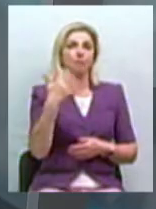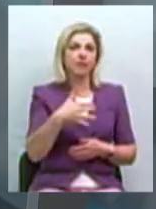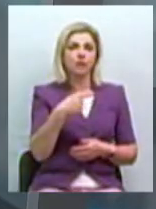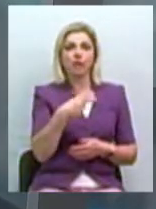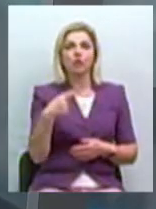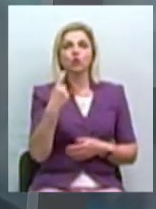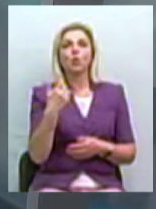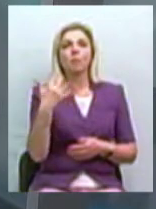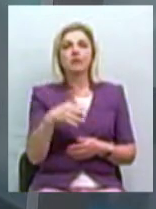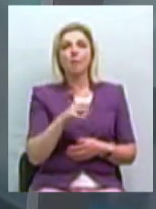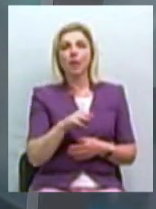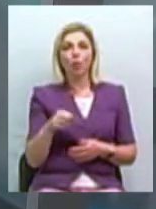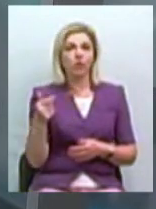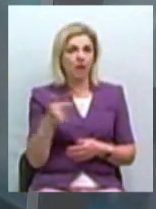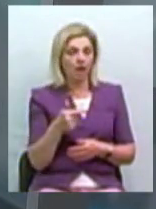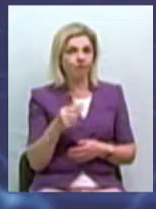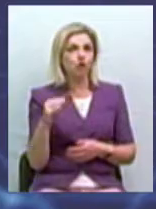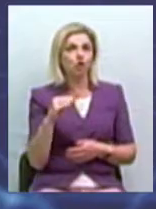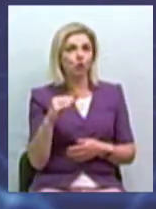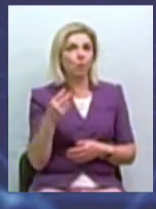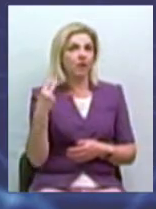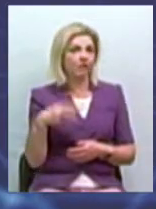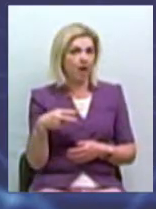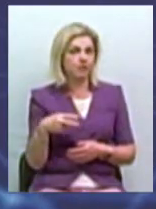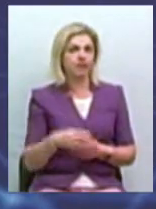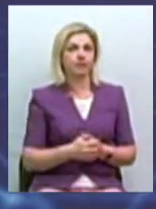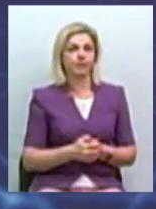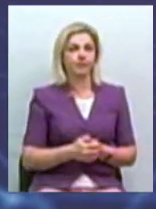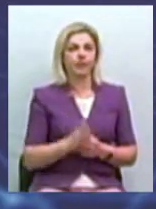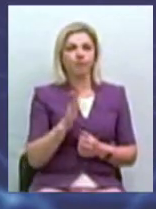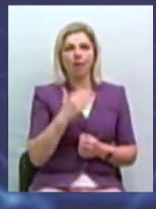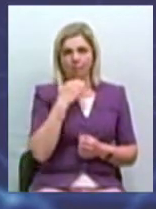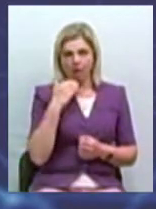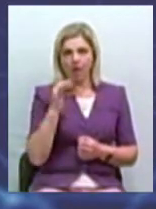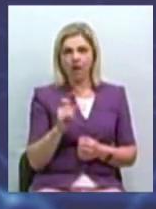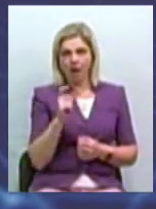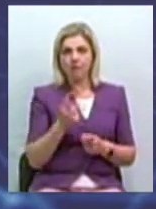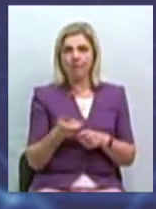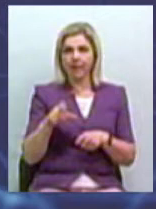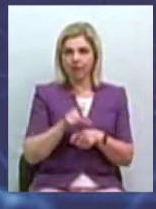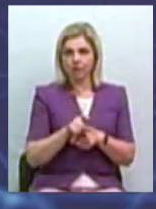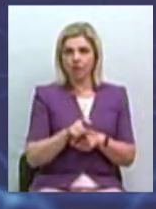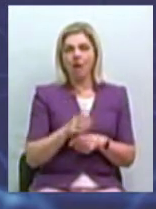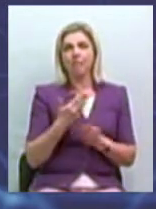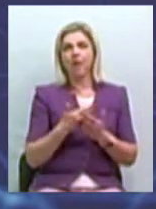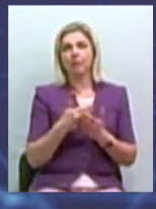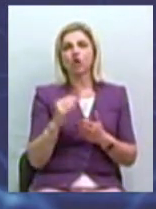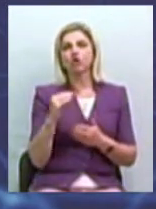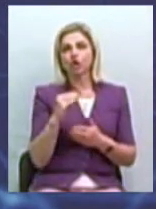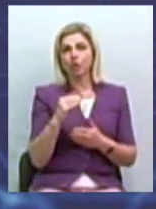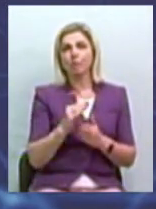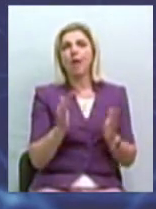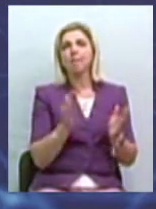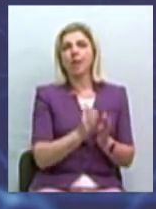мільйонів гривень, розумієте? Житомира 20. Тобто в рази більше, наприклад, Житомир в два рази менше міста,